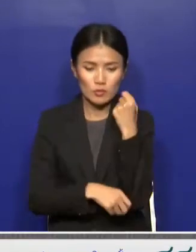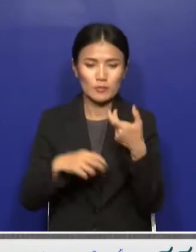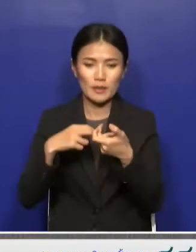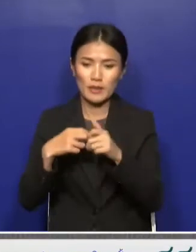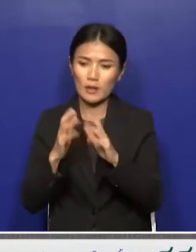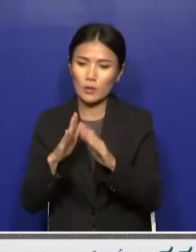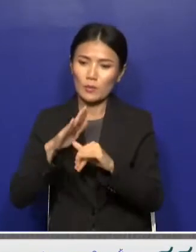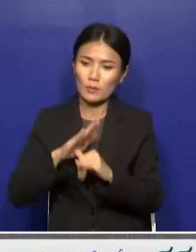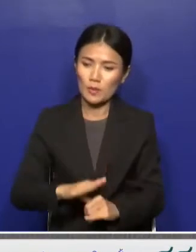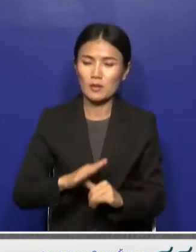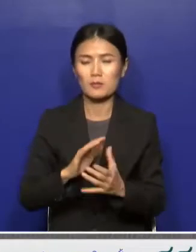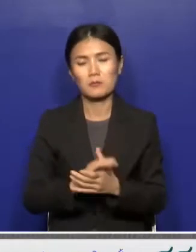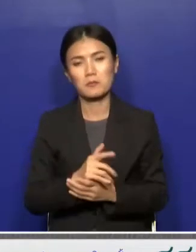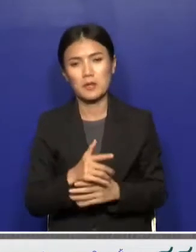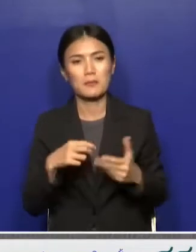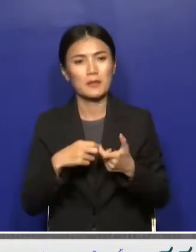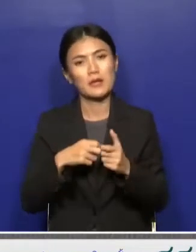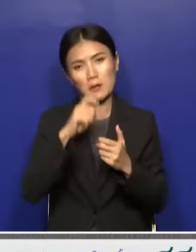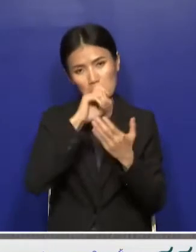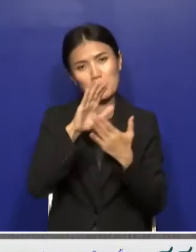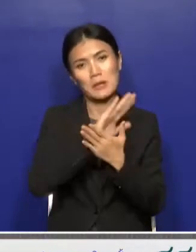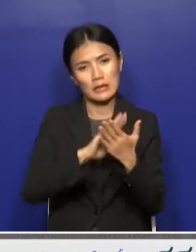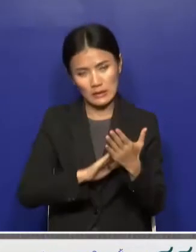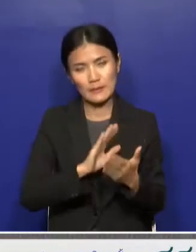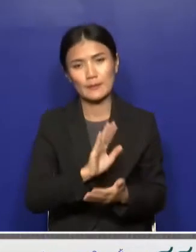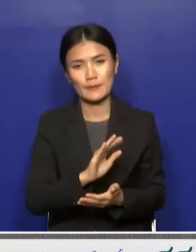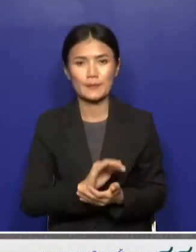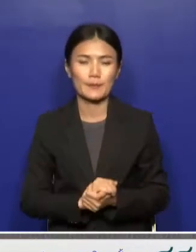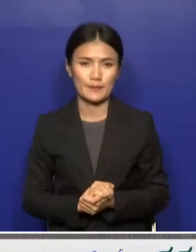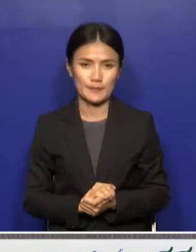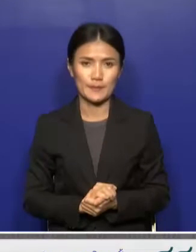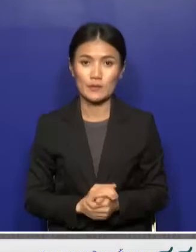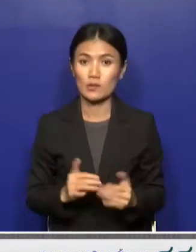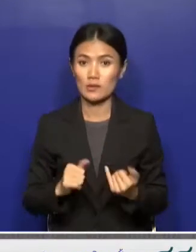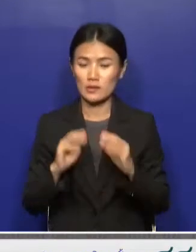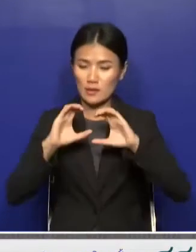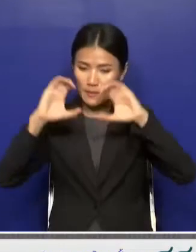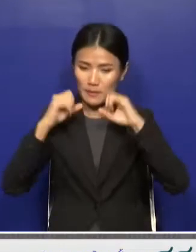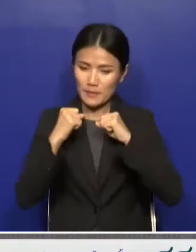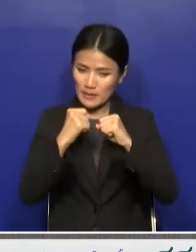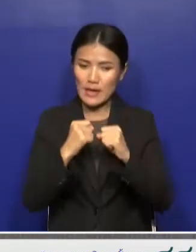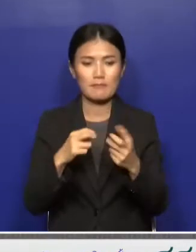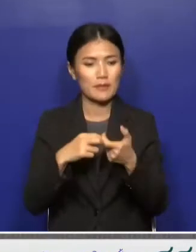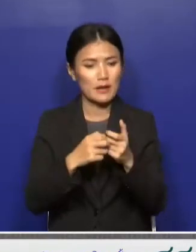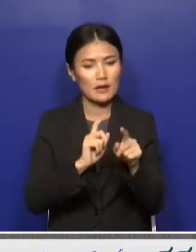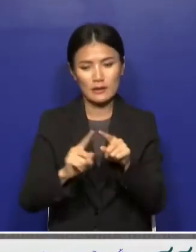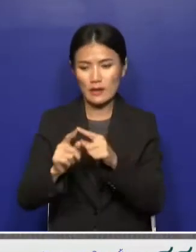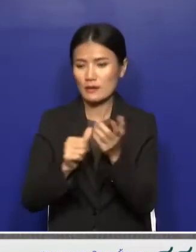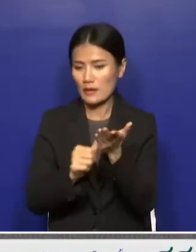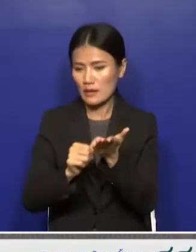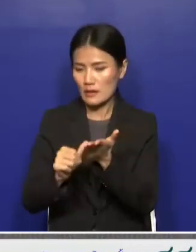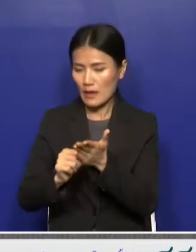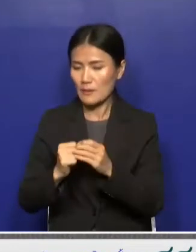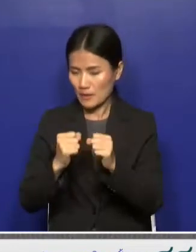ที่เพื่อนสมาชิกหลายท่านได้กล่าวไปนะครับก็ทราบดีครับว่ารัฐบาลก็พยายามที่จะแก้ไขถึงขนาดมี